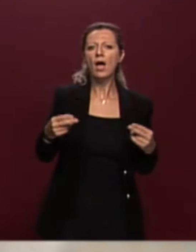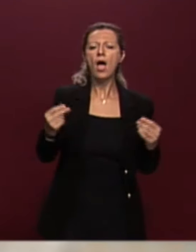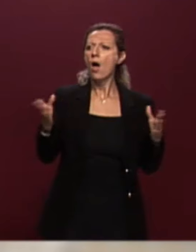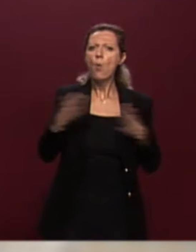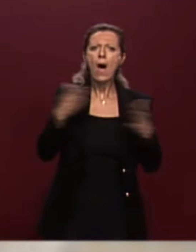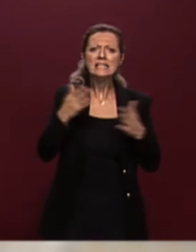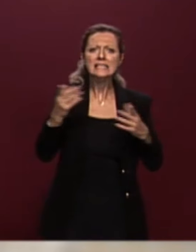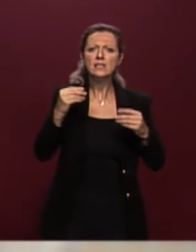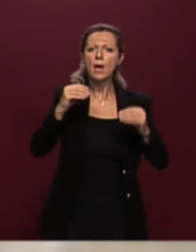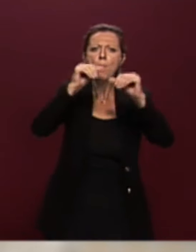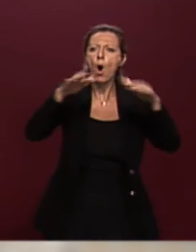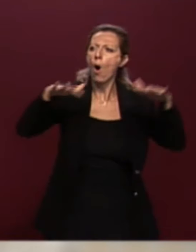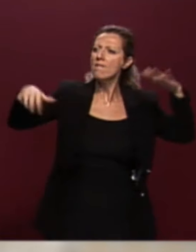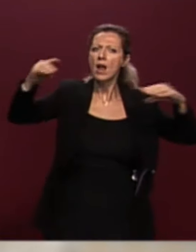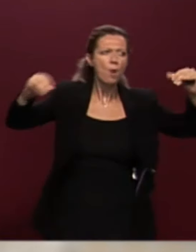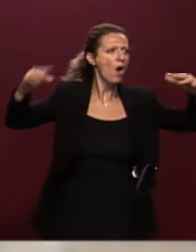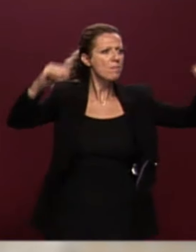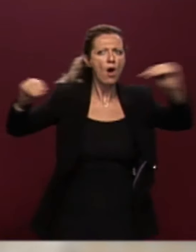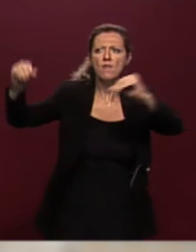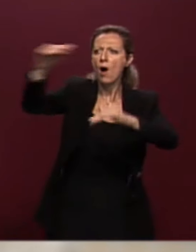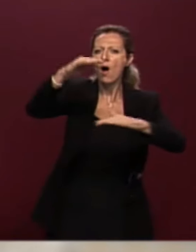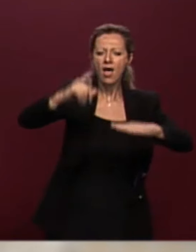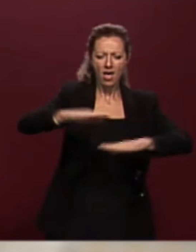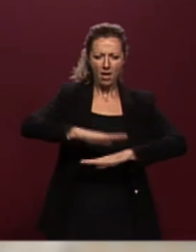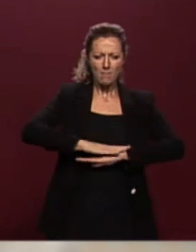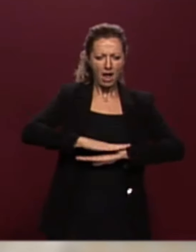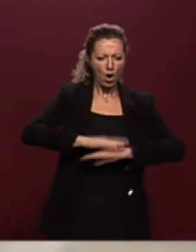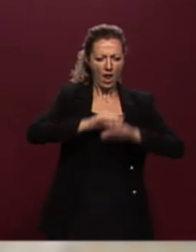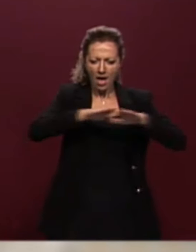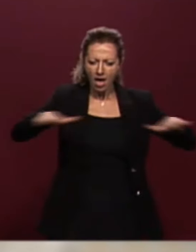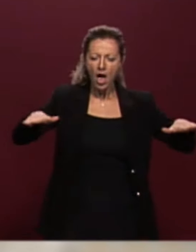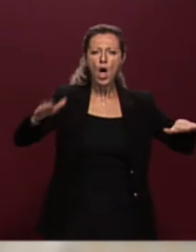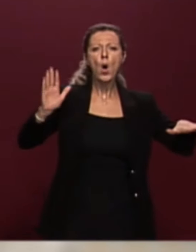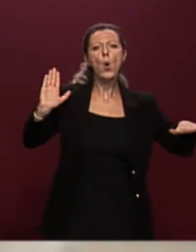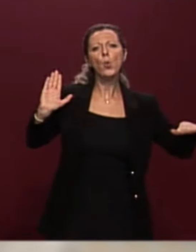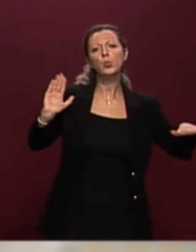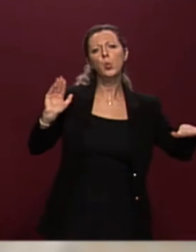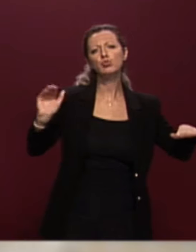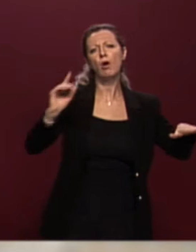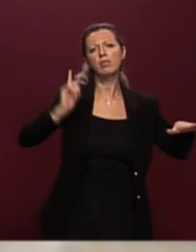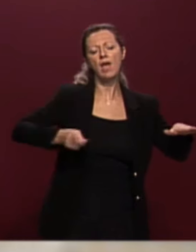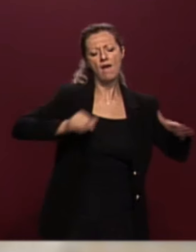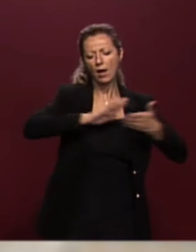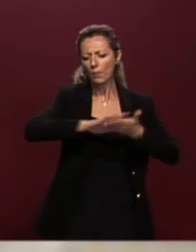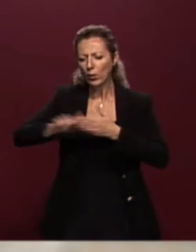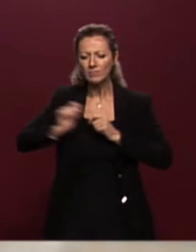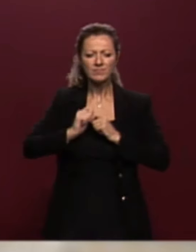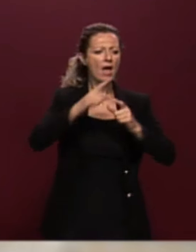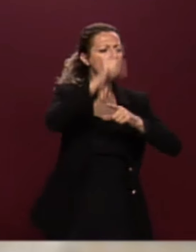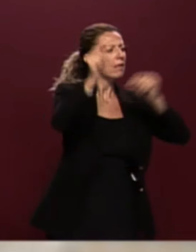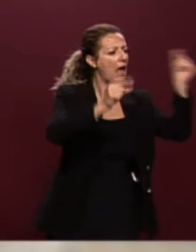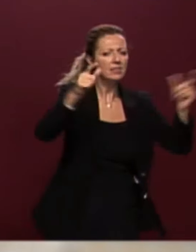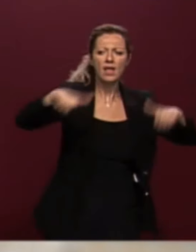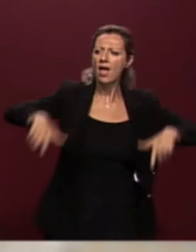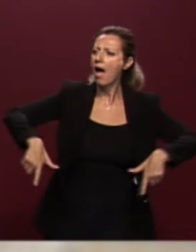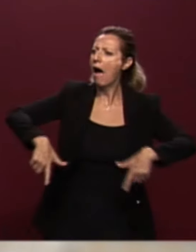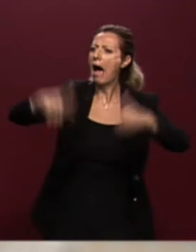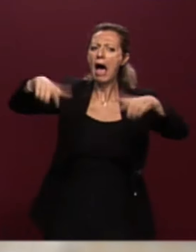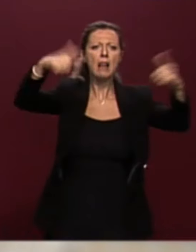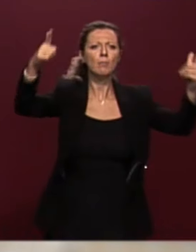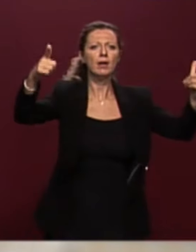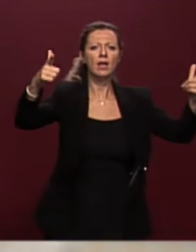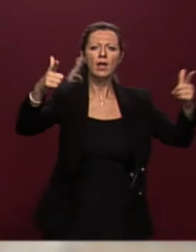cose. I davanzali erano tutti i giorni da spolverare, le piante, gli alberi.